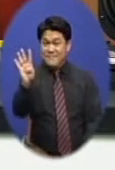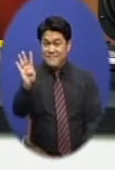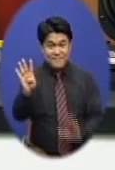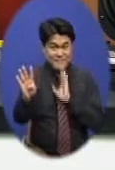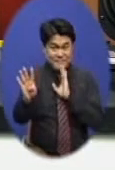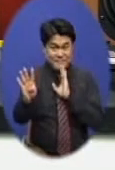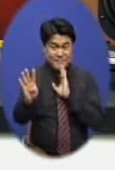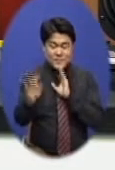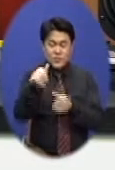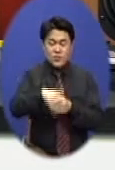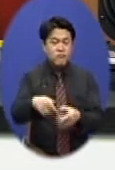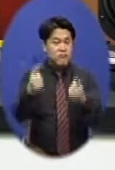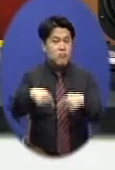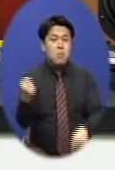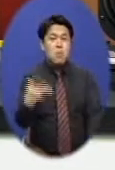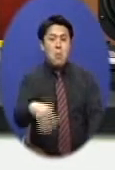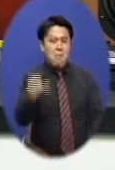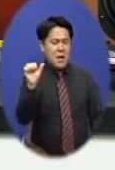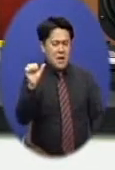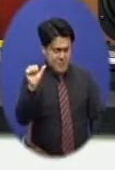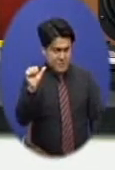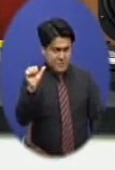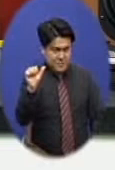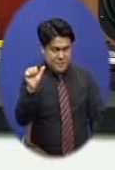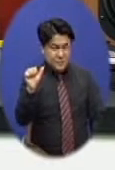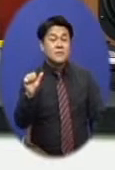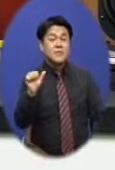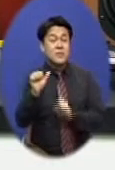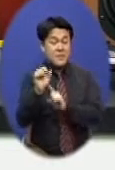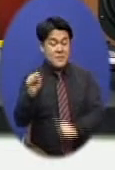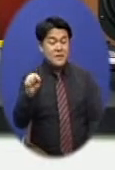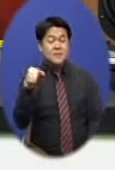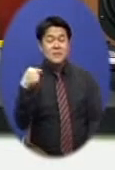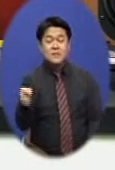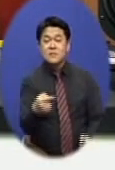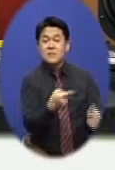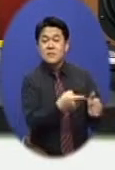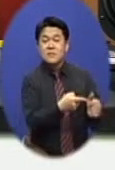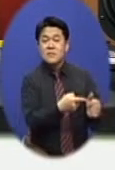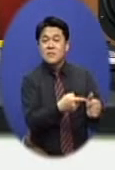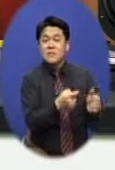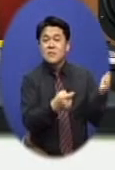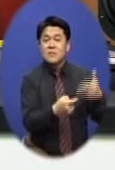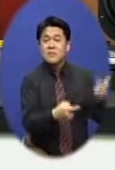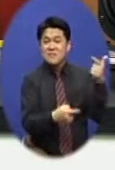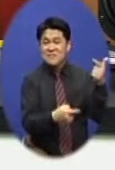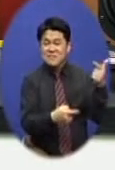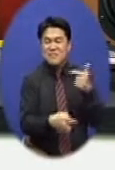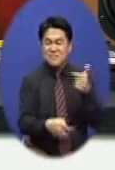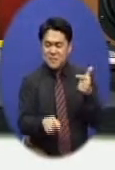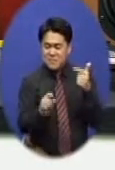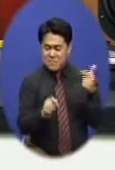060-608-1004번입니다. 심사투표 번호가 5번이고요. 5번이죠. 네. 자, 5번을 누르신 다음에 6번 참여자기 때문에 6번을